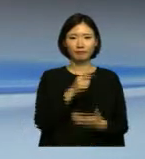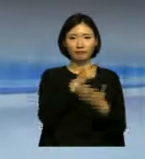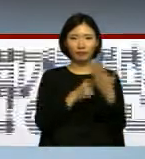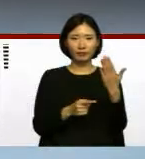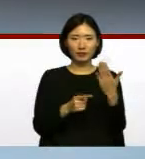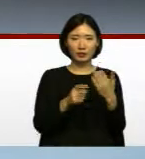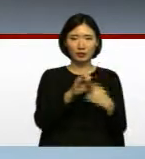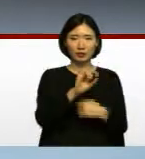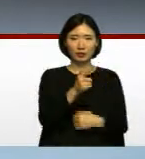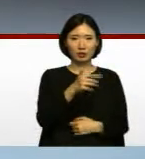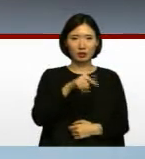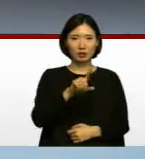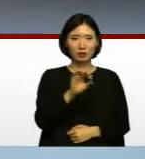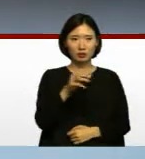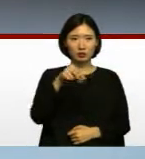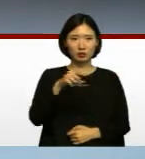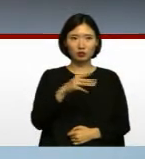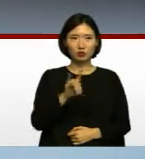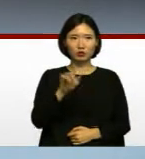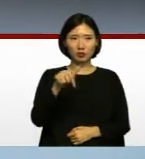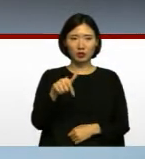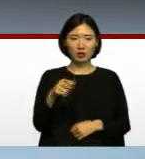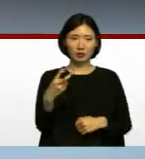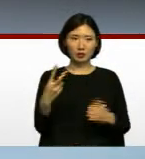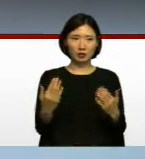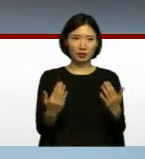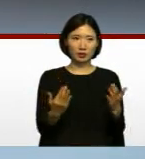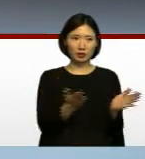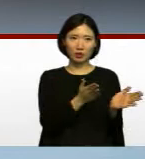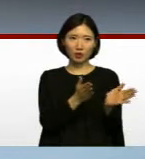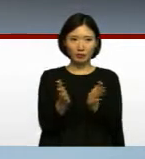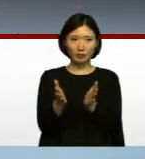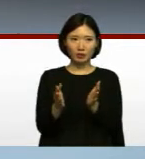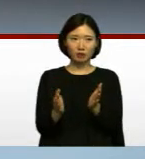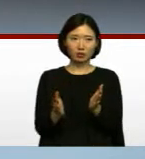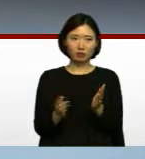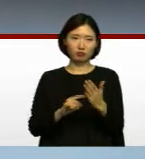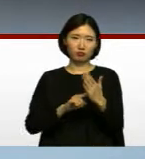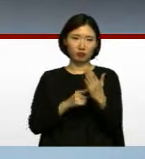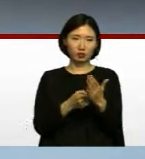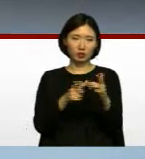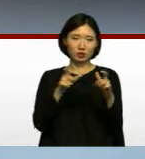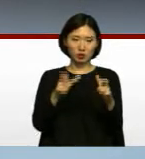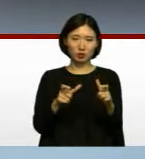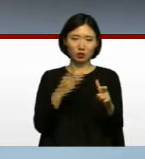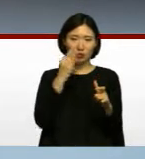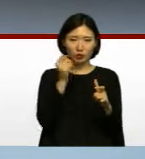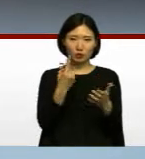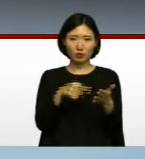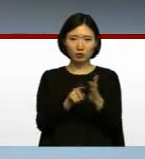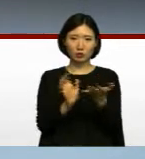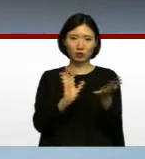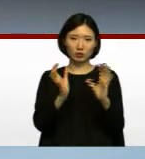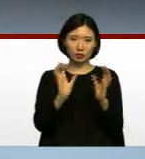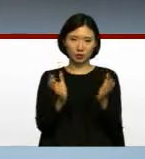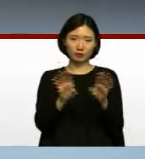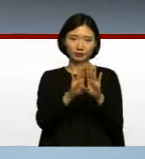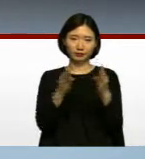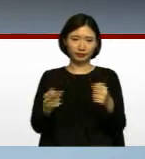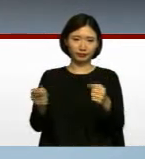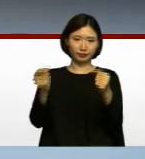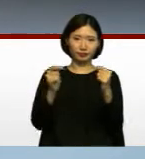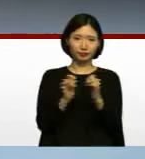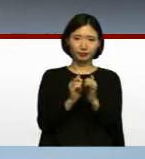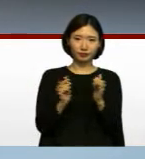구리시가 인창동과 수택동 재정비 촉진지구의 원활한 사업 추진을 위해 공청회를 열었습니다. 공청회에